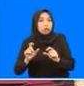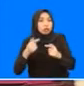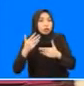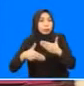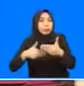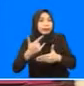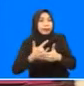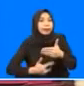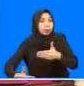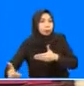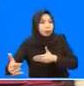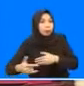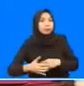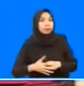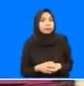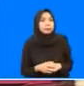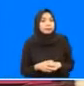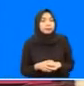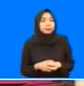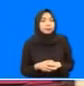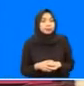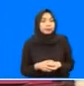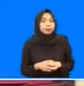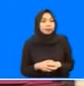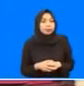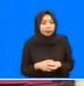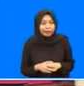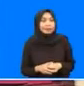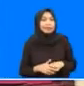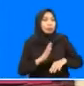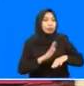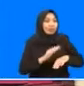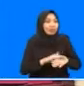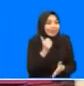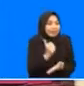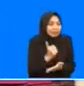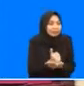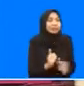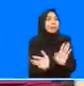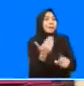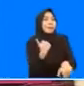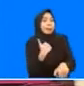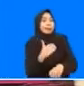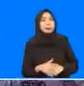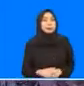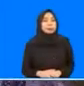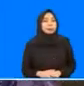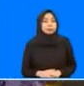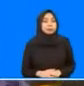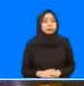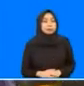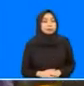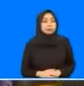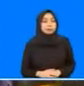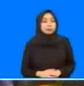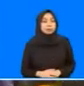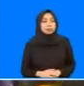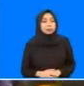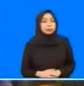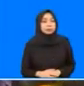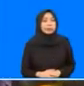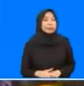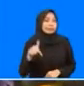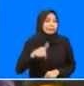yang berkelanjutan dengan kembali ke akar budaya. Dan pada hari ini, isu-isu prioritas